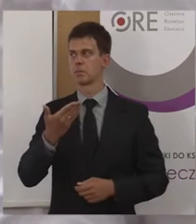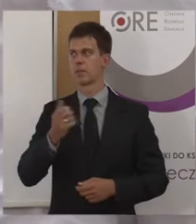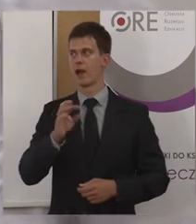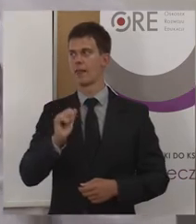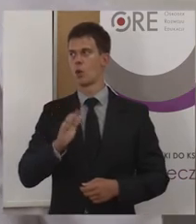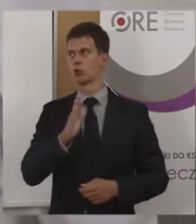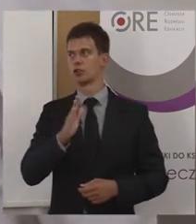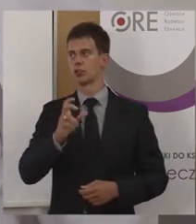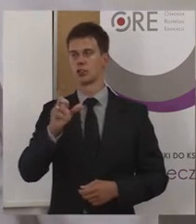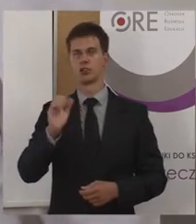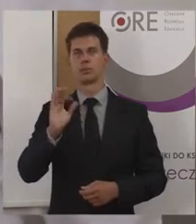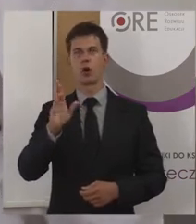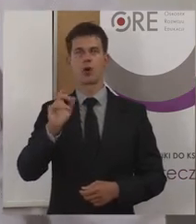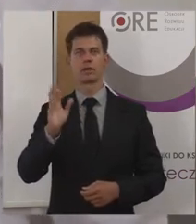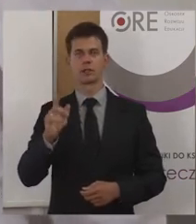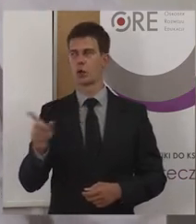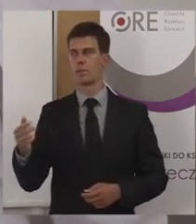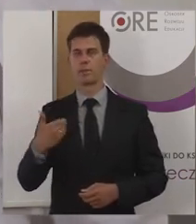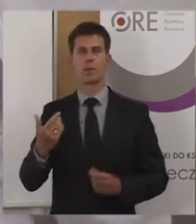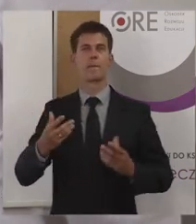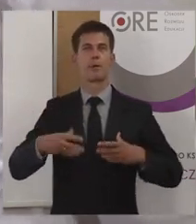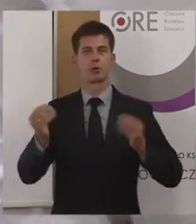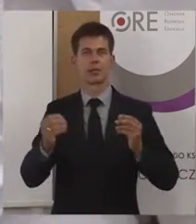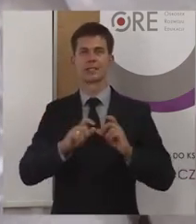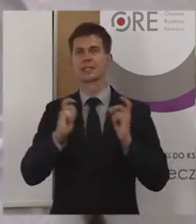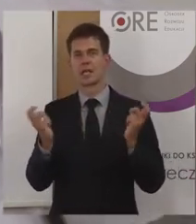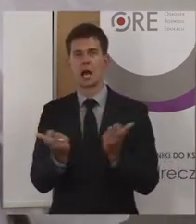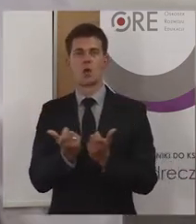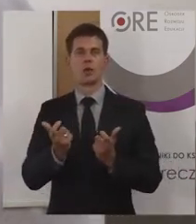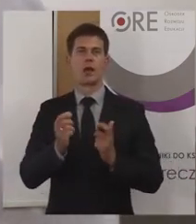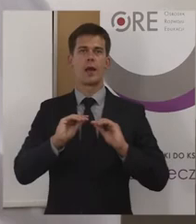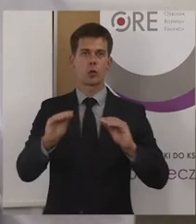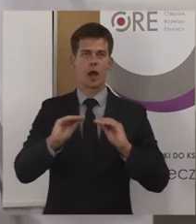który sam przechodził przez cały cykl nauczania,